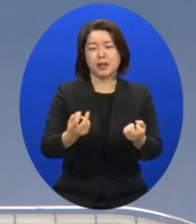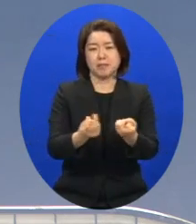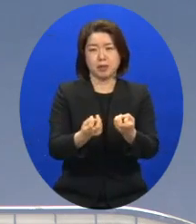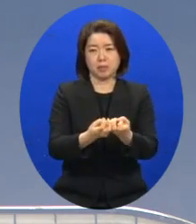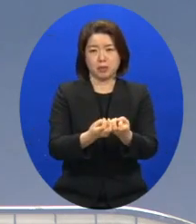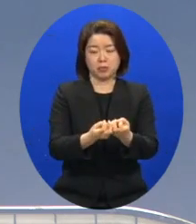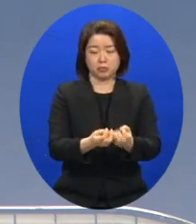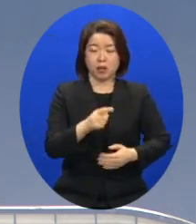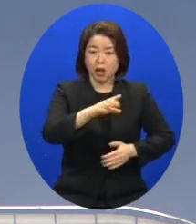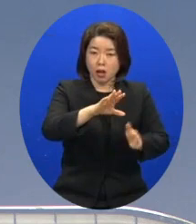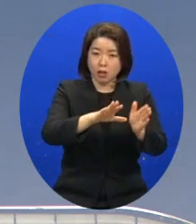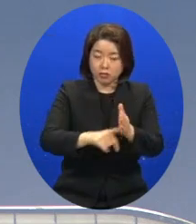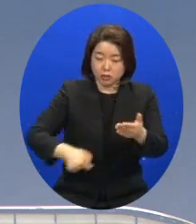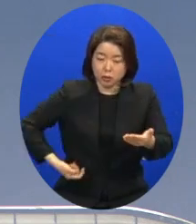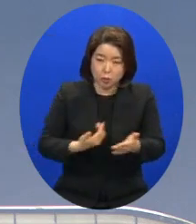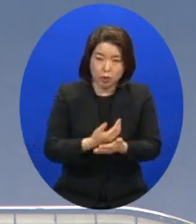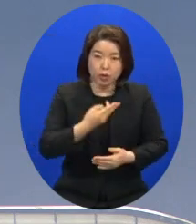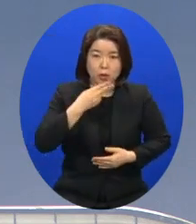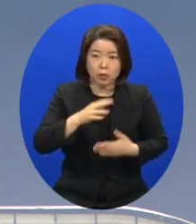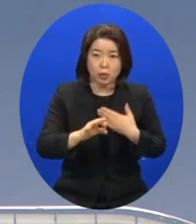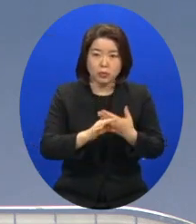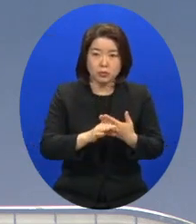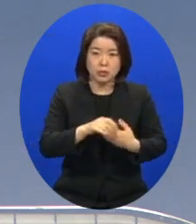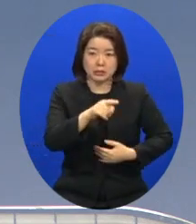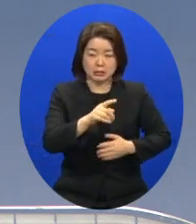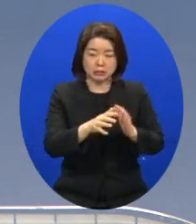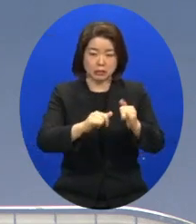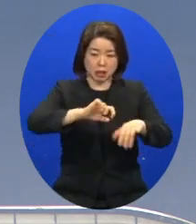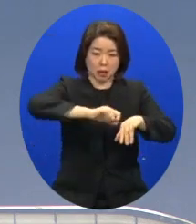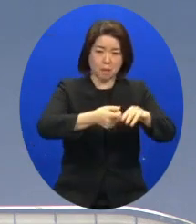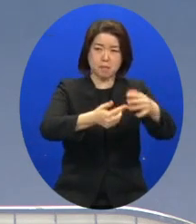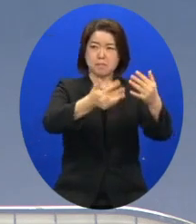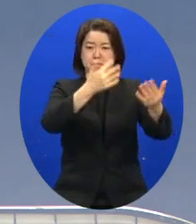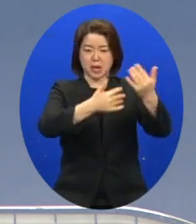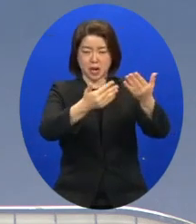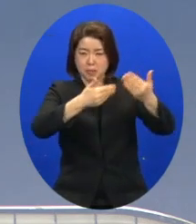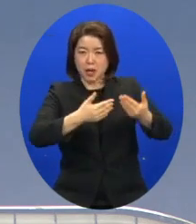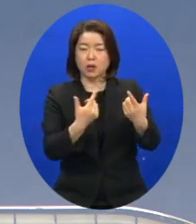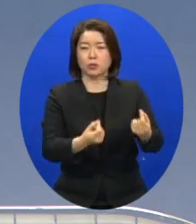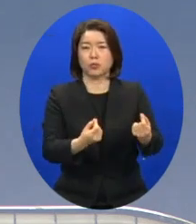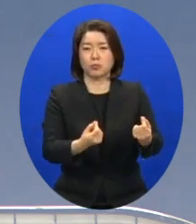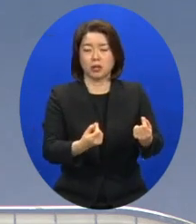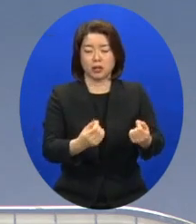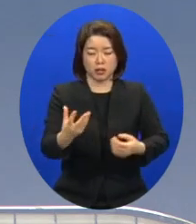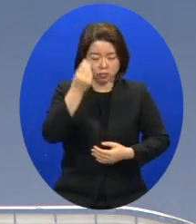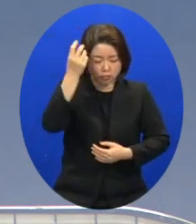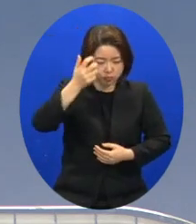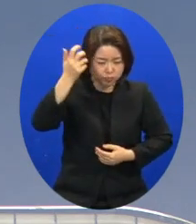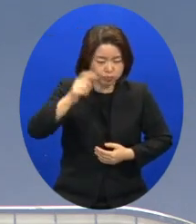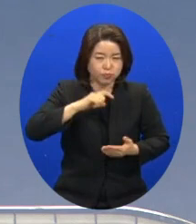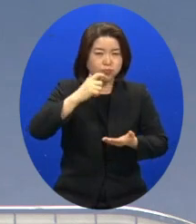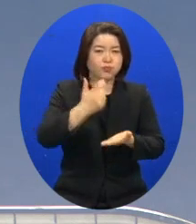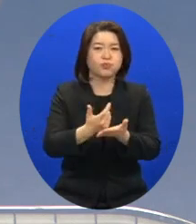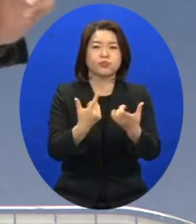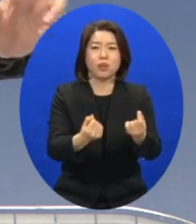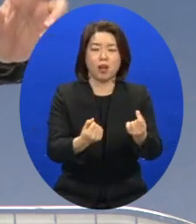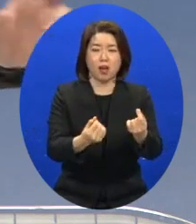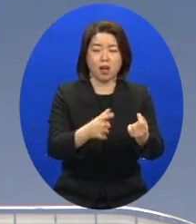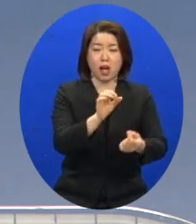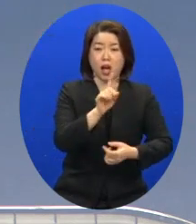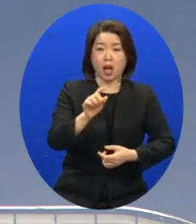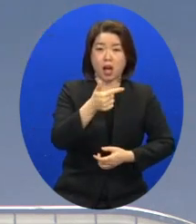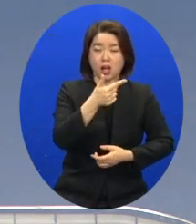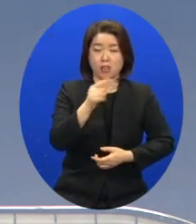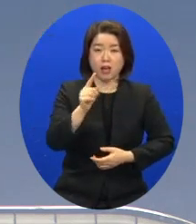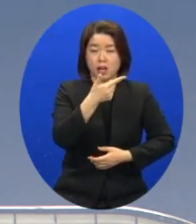때도 회개하지 않으면 그는 화인 맞은 사람 성령을 속이는 사람 아나니아와 4 페라 같이